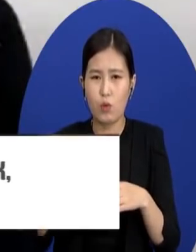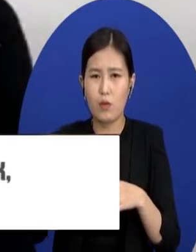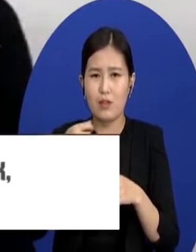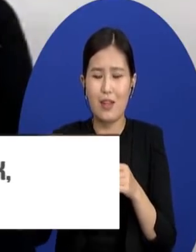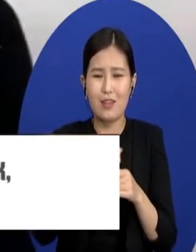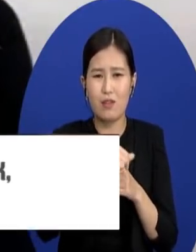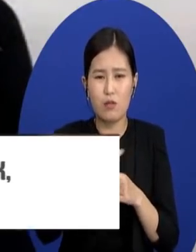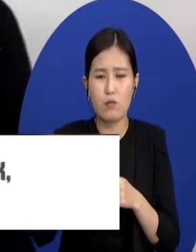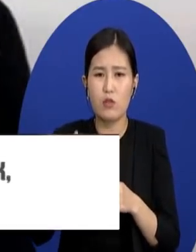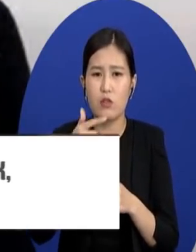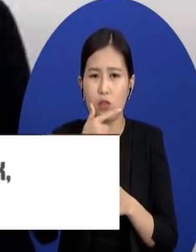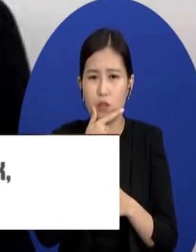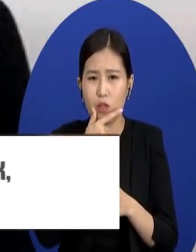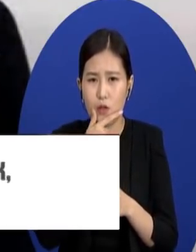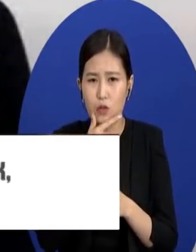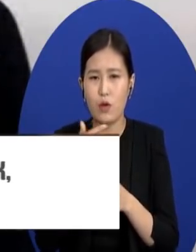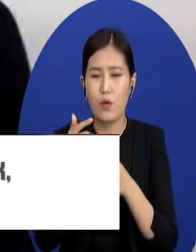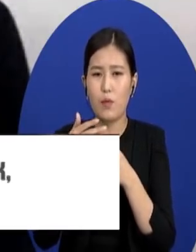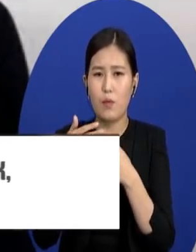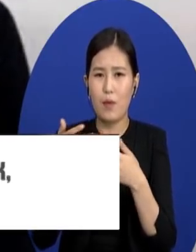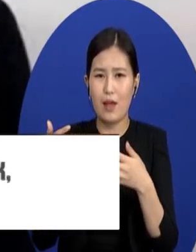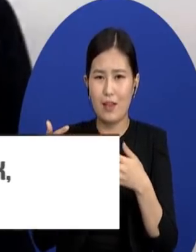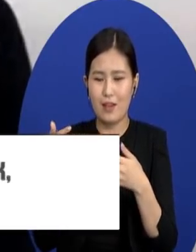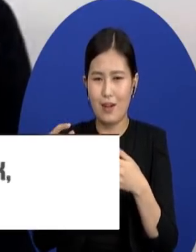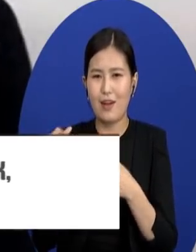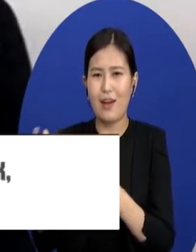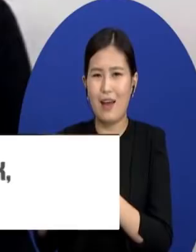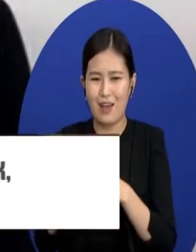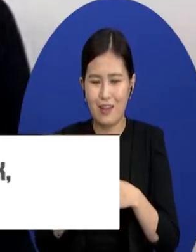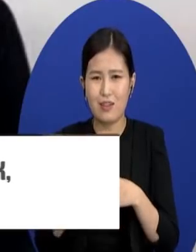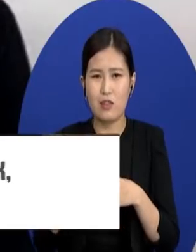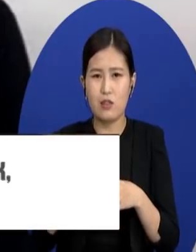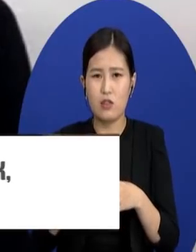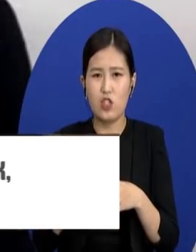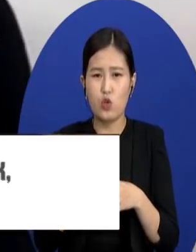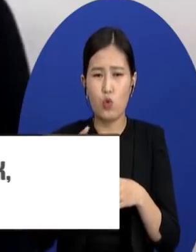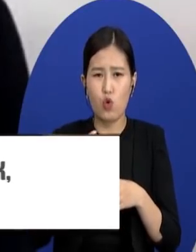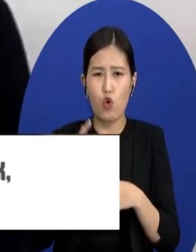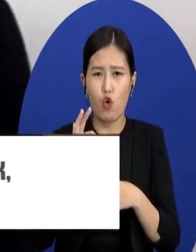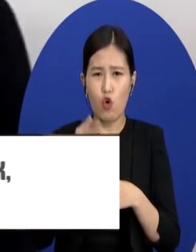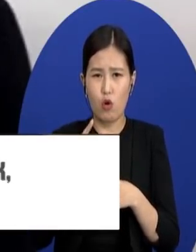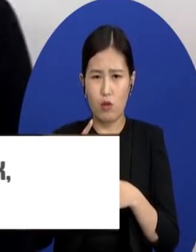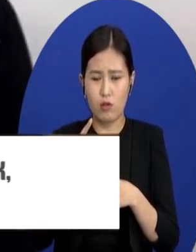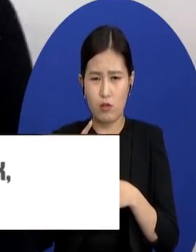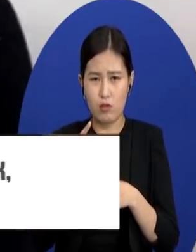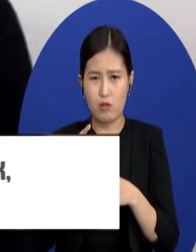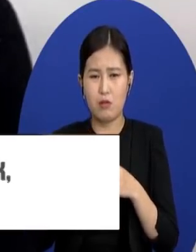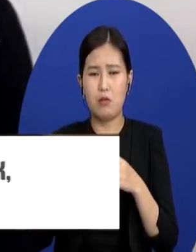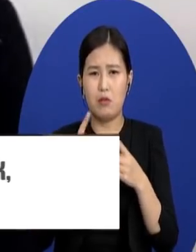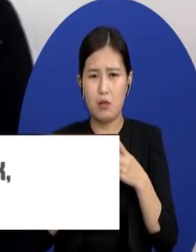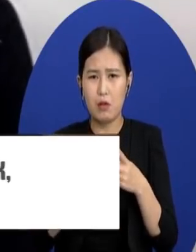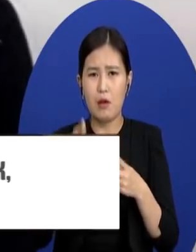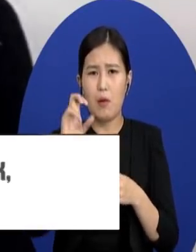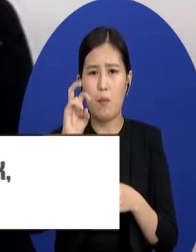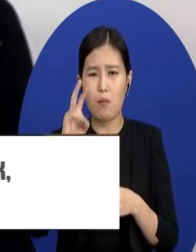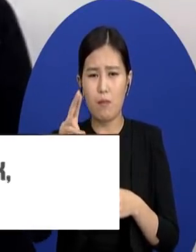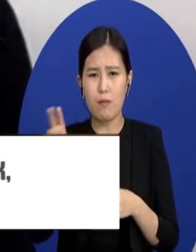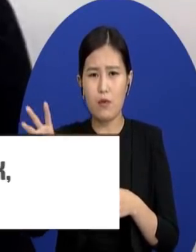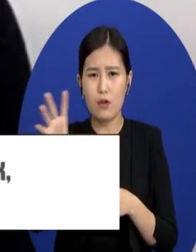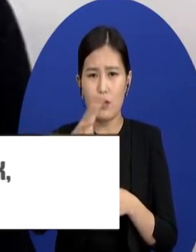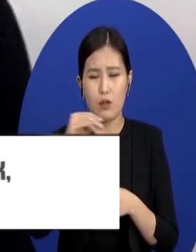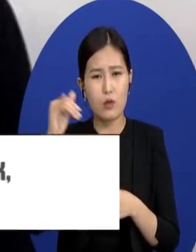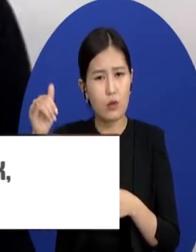дээл бараа материалынхаа өртөө ингээд үлдэж байгаа. Тэгээд дээрэс нь банкнууд одоо шүнгөө одоо ингээд